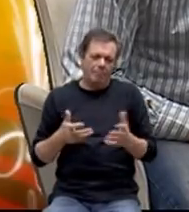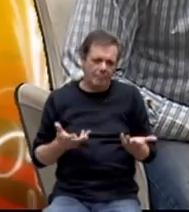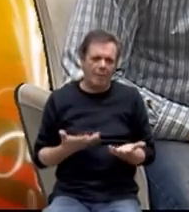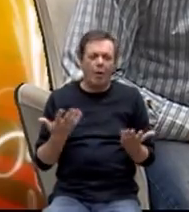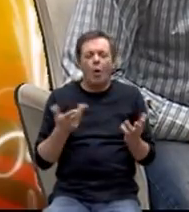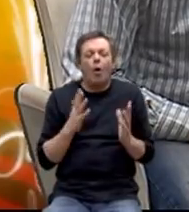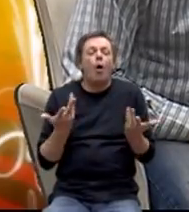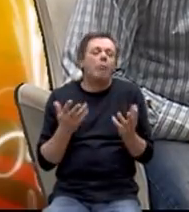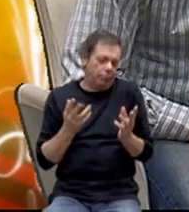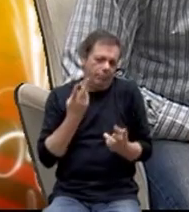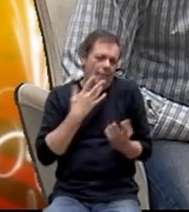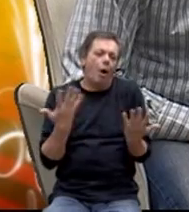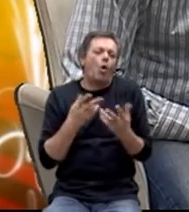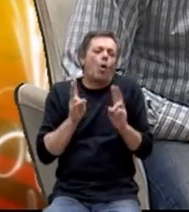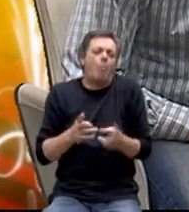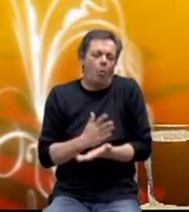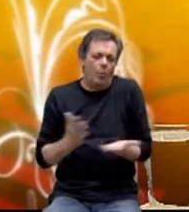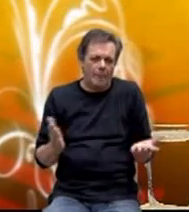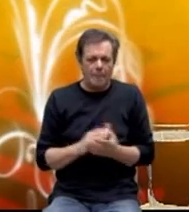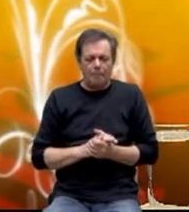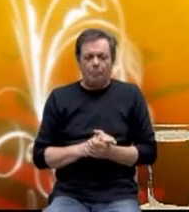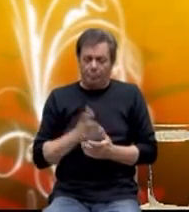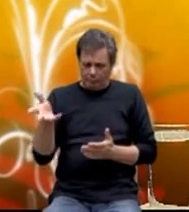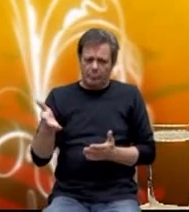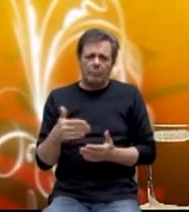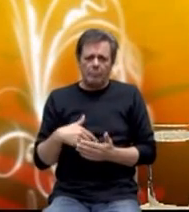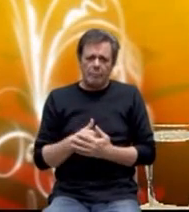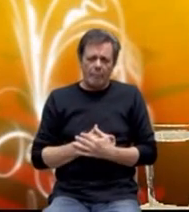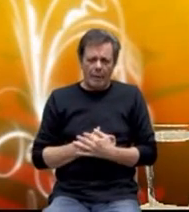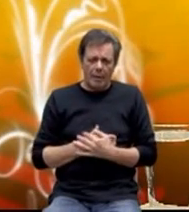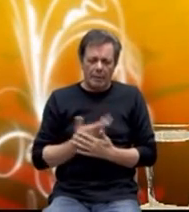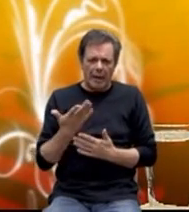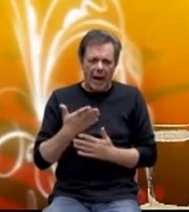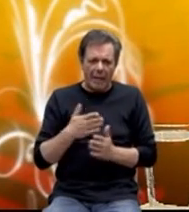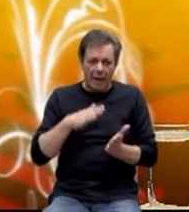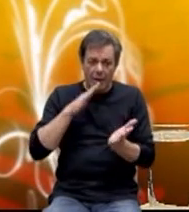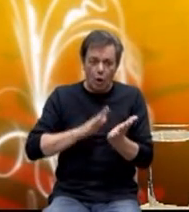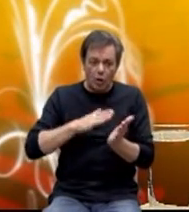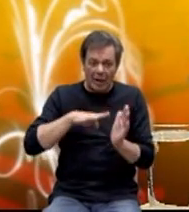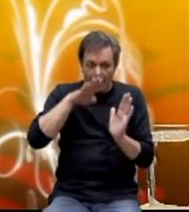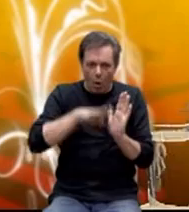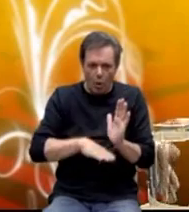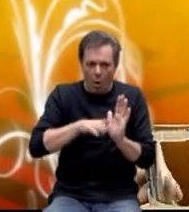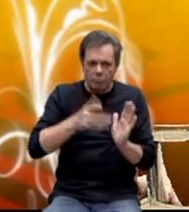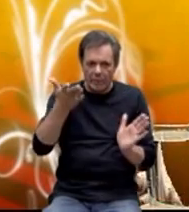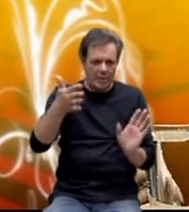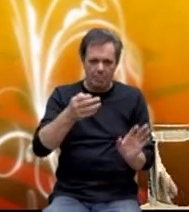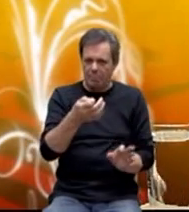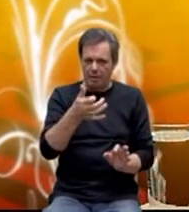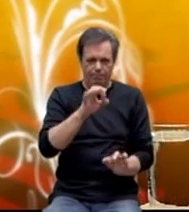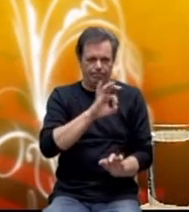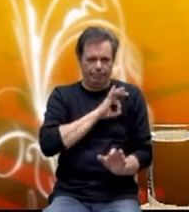ipak, god se može. Koliko god može. Da. Znači, stavili ste, ja bih rekla ovako, kad dotaknemo dno, vi ste dotakli